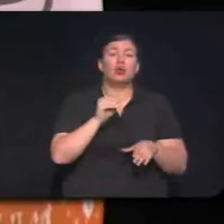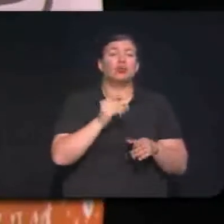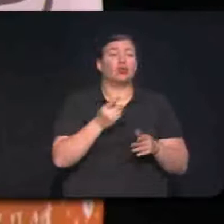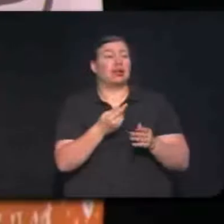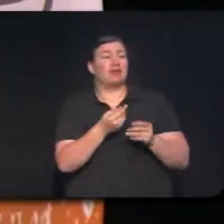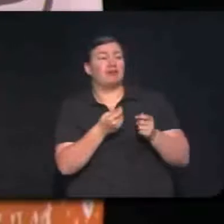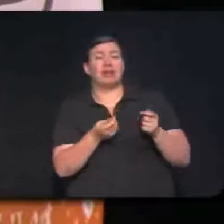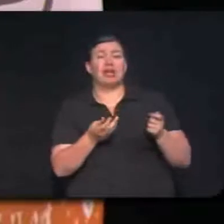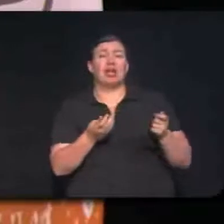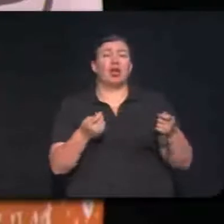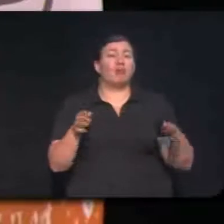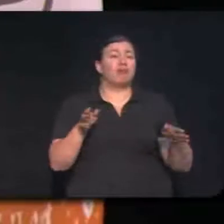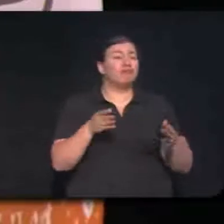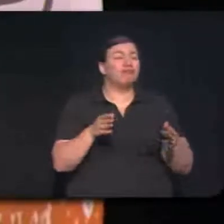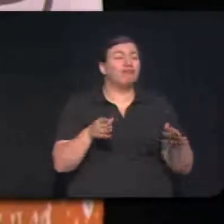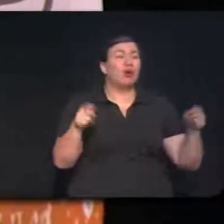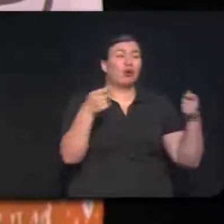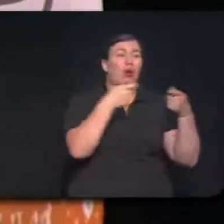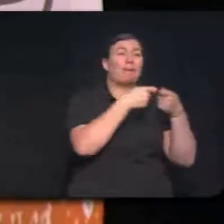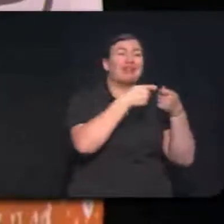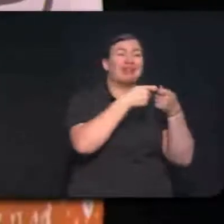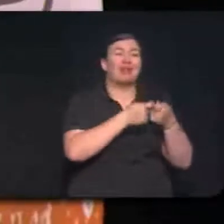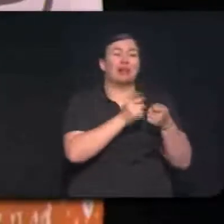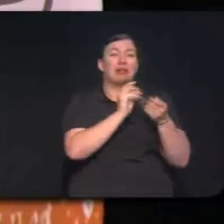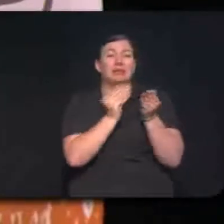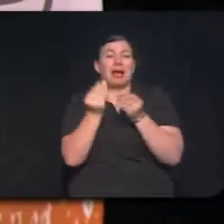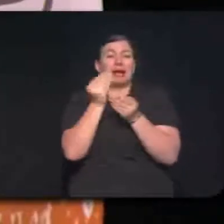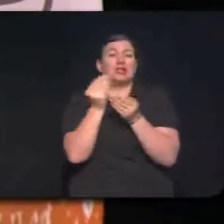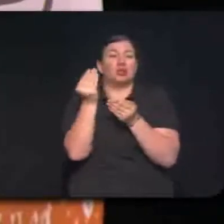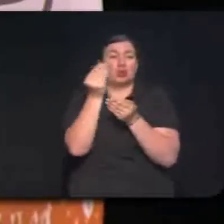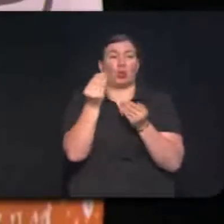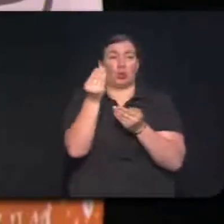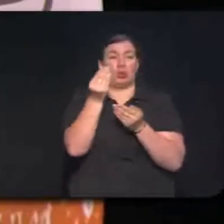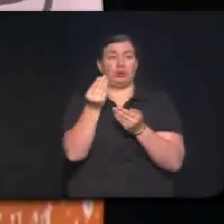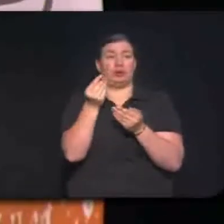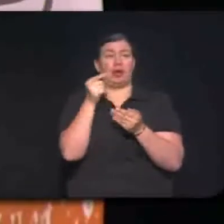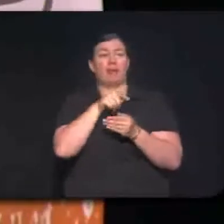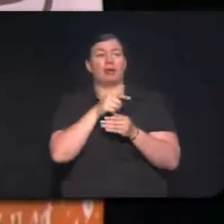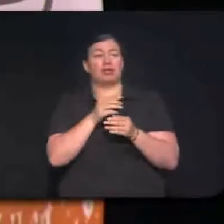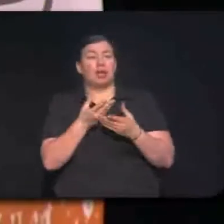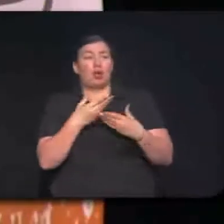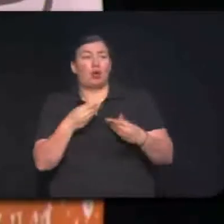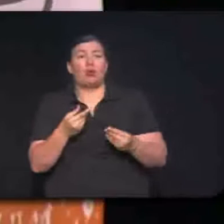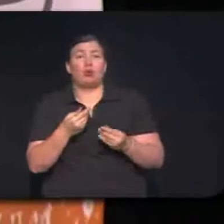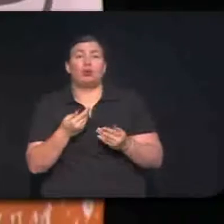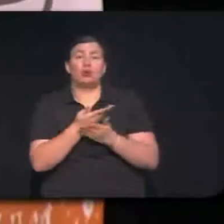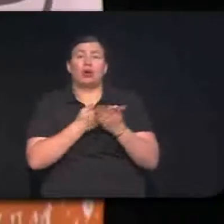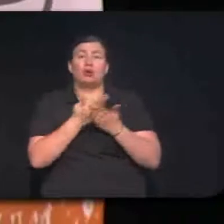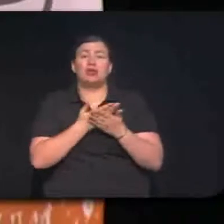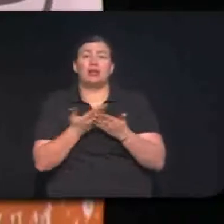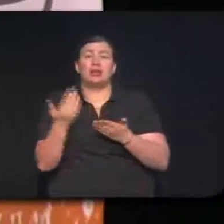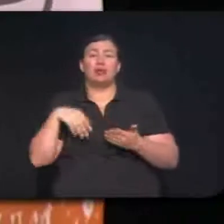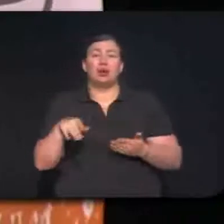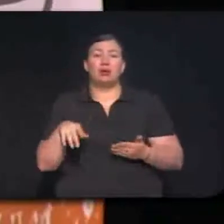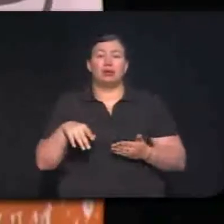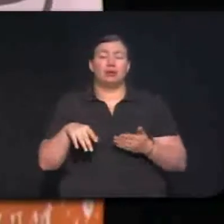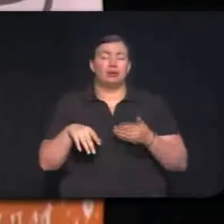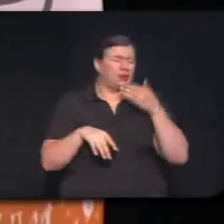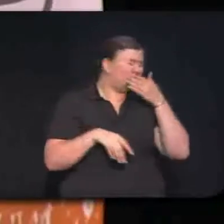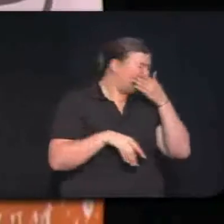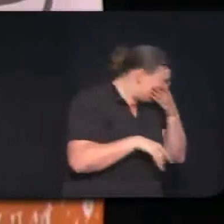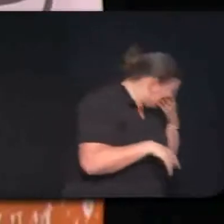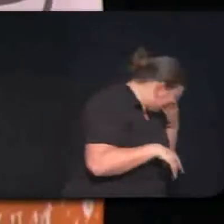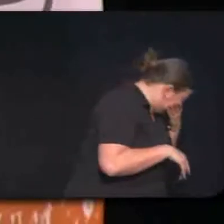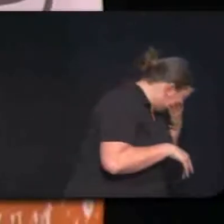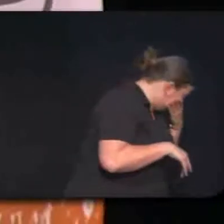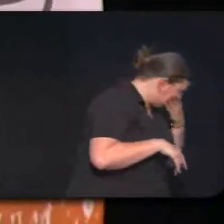und in dieser Lösung die zeichnet sich dadurch aus dass die wesentlichen Eckpunkte in der Satzung stehen das heißt eure Mitgliederrechte sind